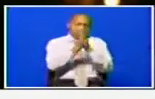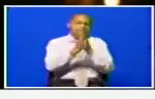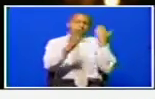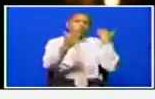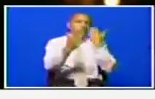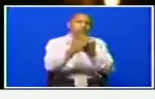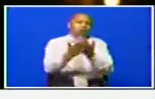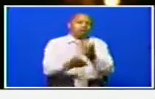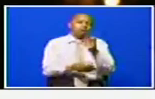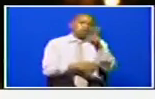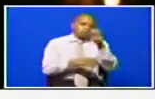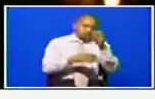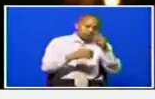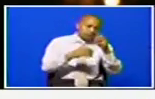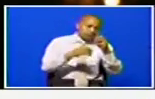hapo,